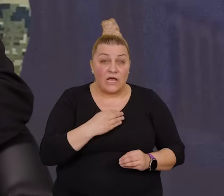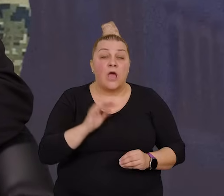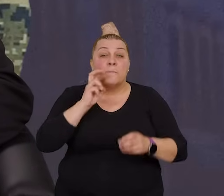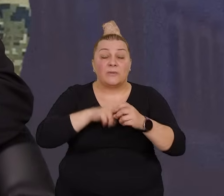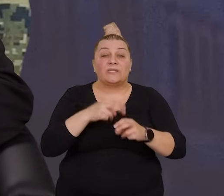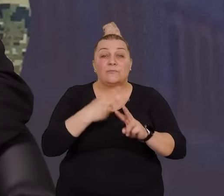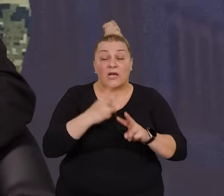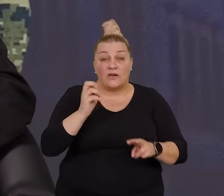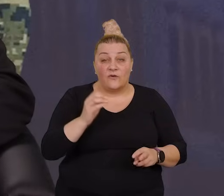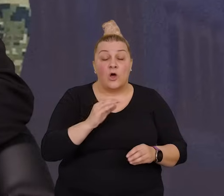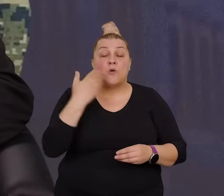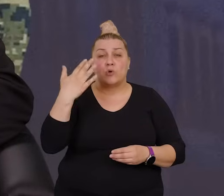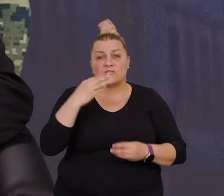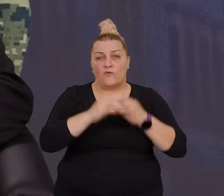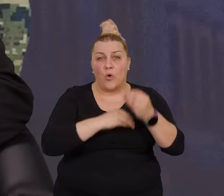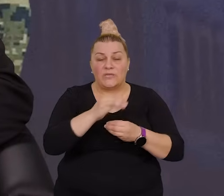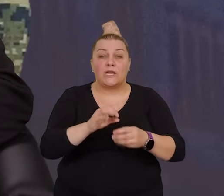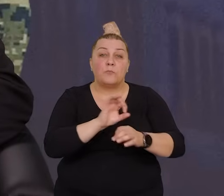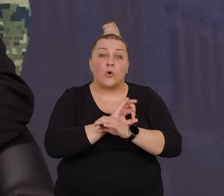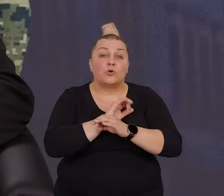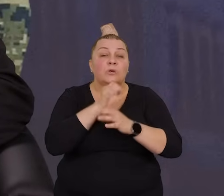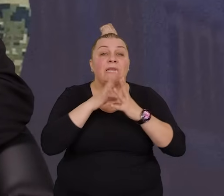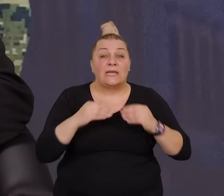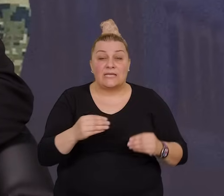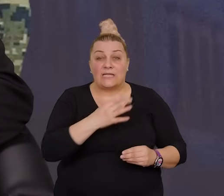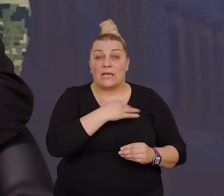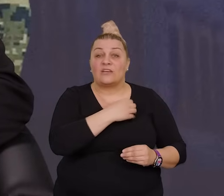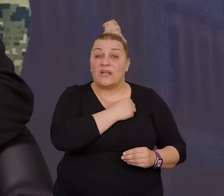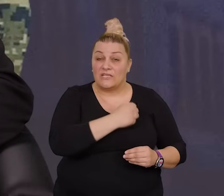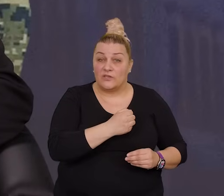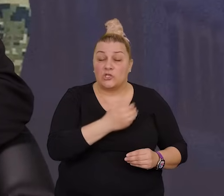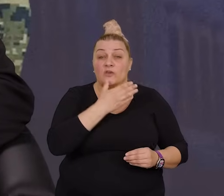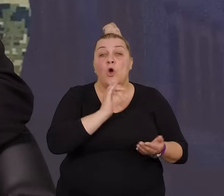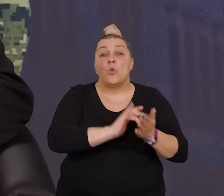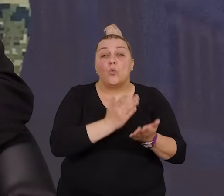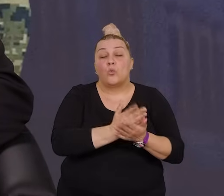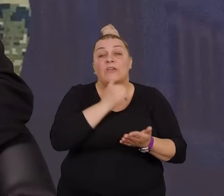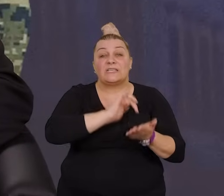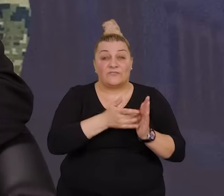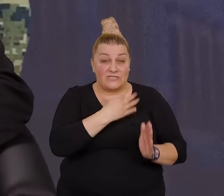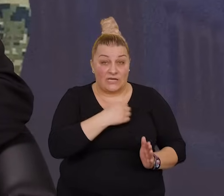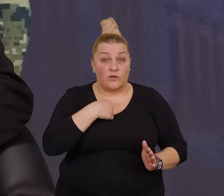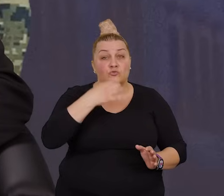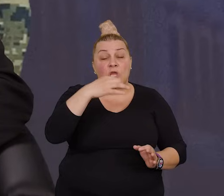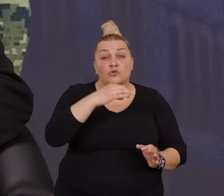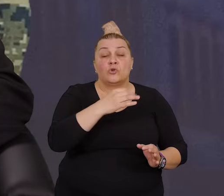vijeća obrane, pozdrav obiteljima poginulih, umrlih i nestalih hrvatskih vitezova, uvijek i sve za Hrvatsku, našu